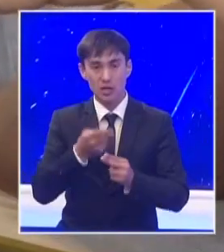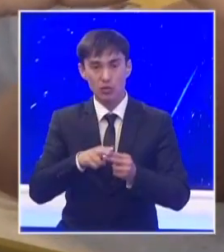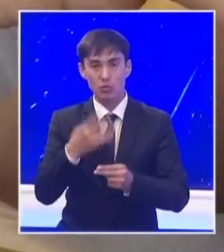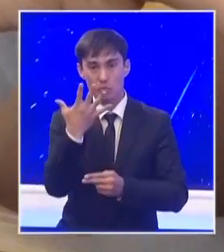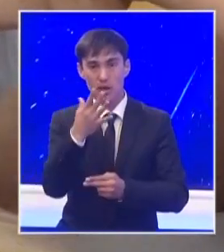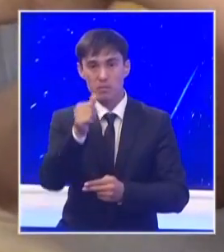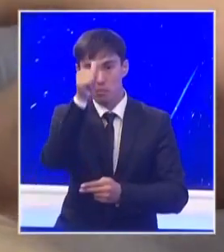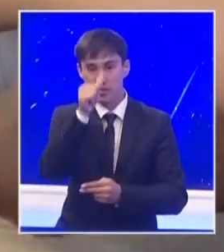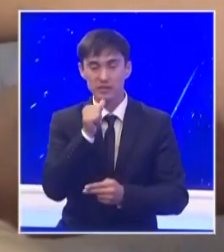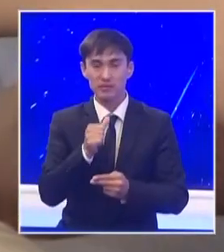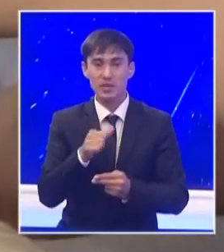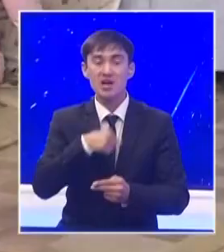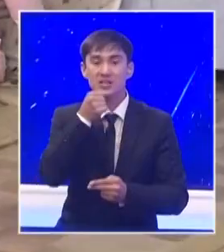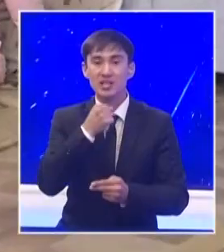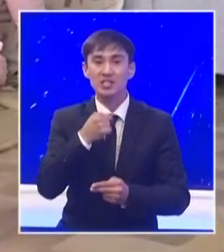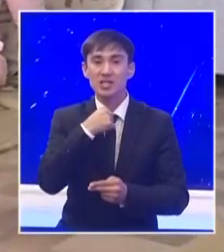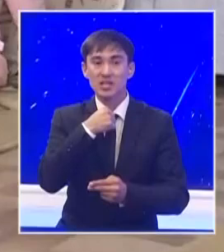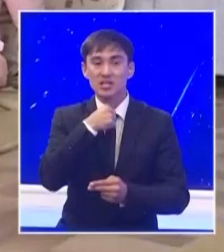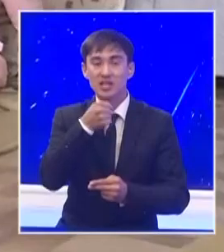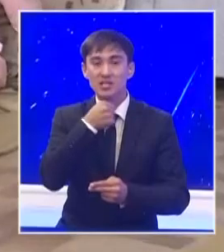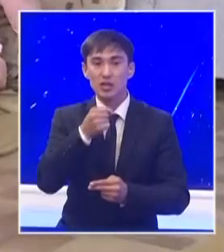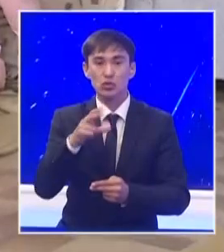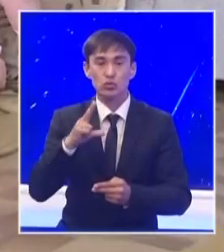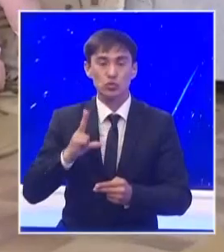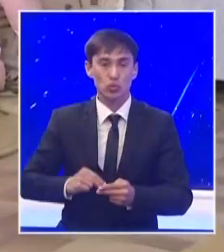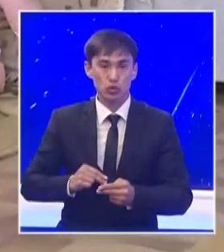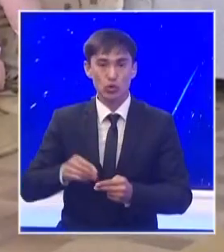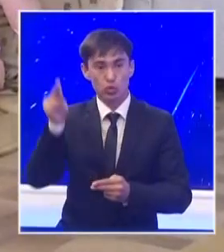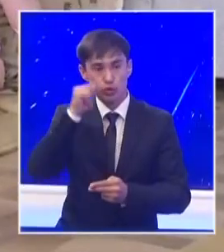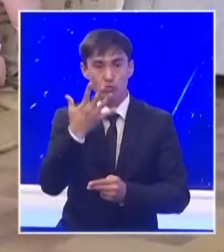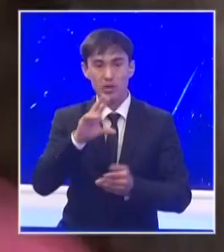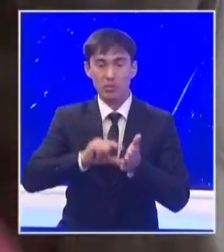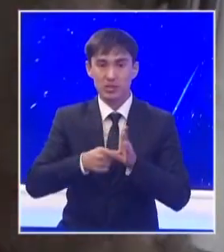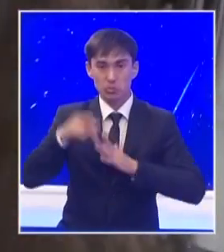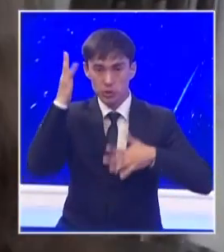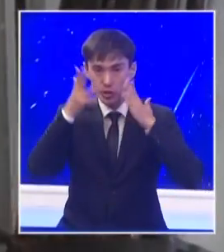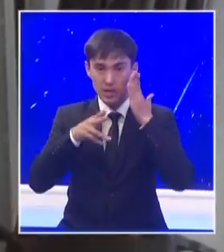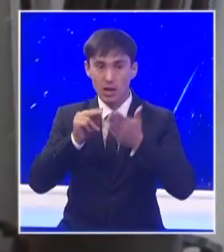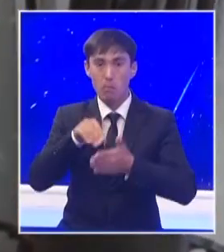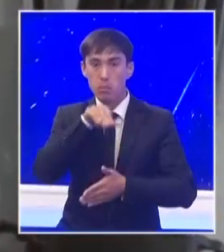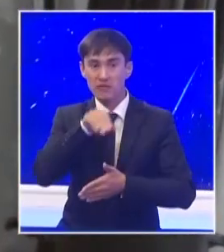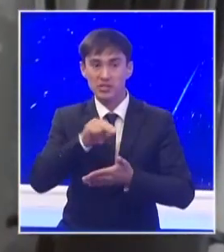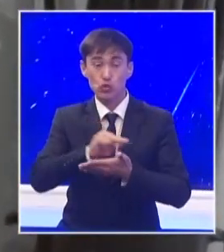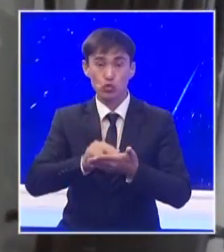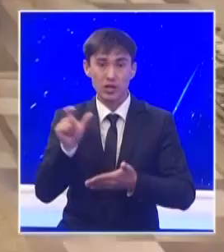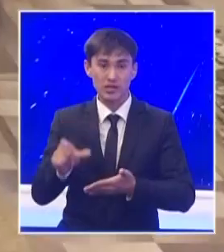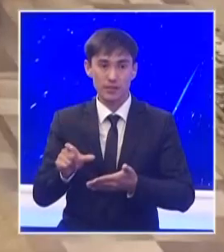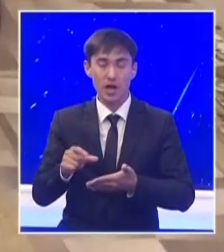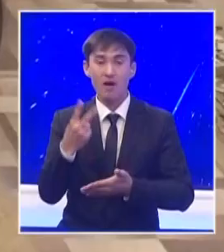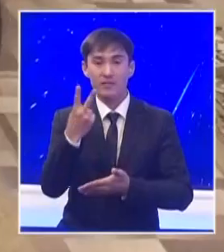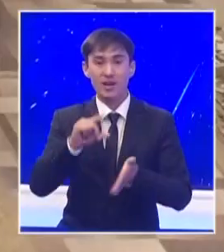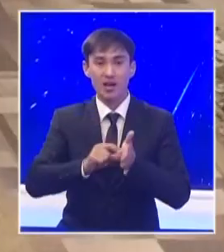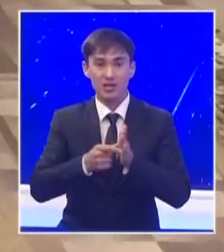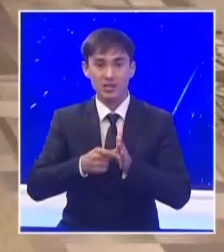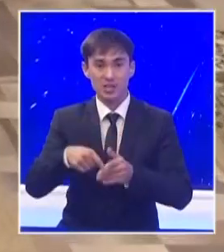всего 5 месяцев. Старшая дочь Наркыз учится в 5 классе и мечтает о профессии журналиста. Айзере, хоть и второклассница, но